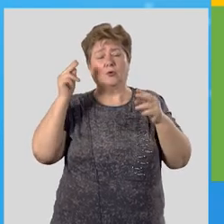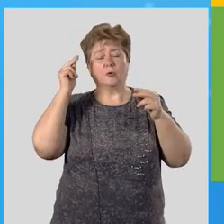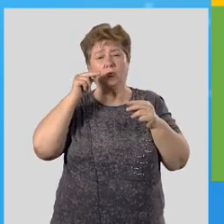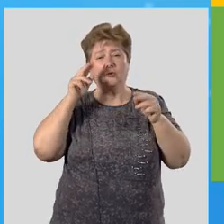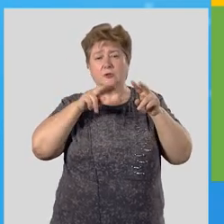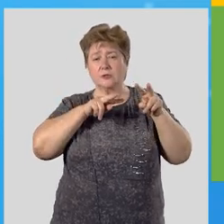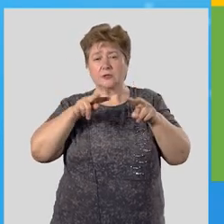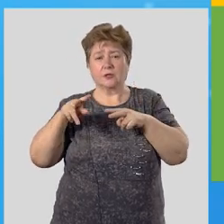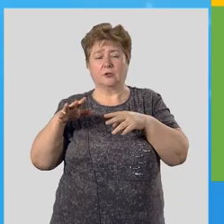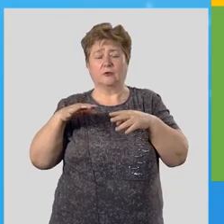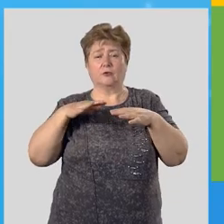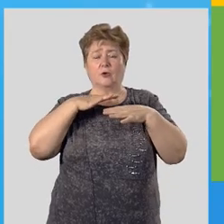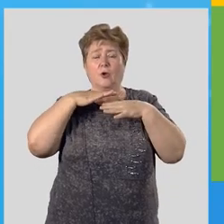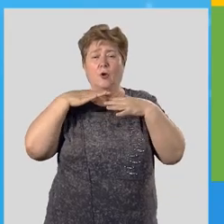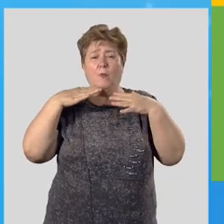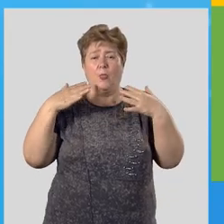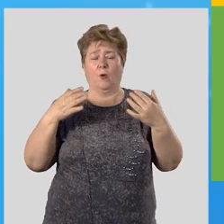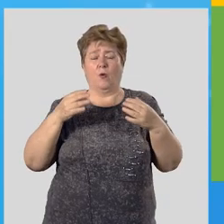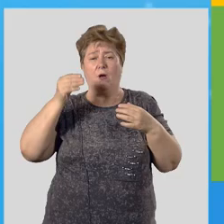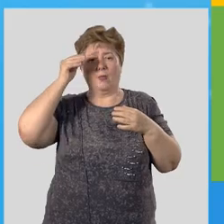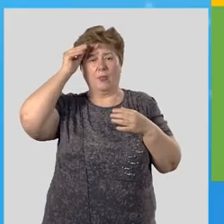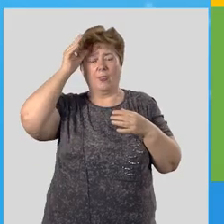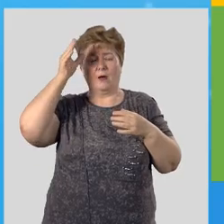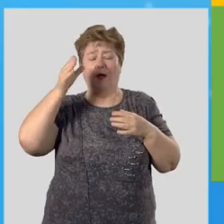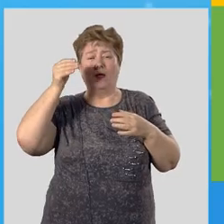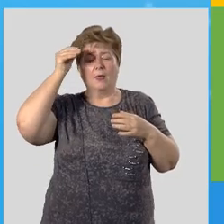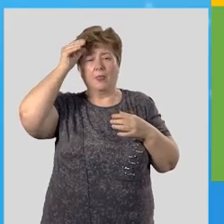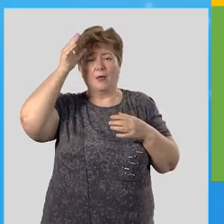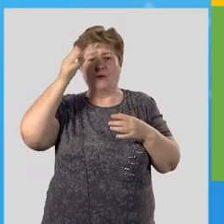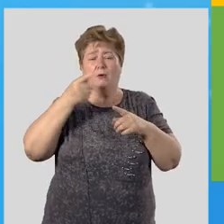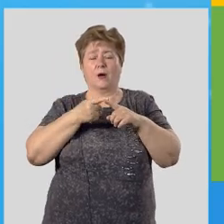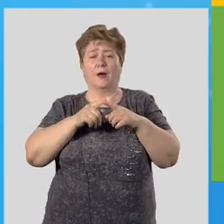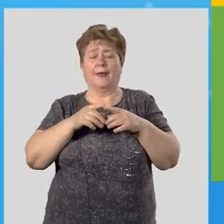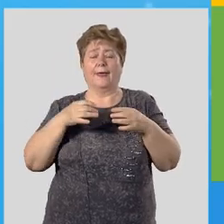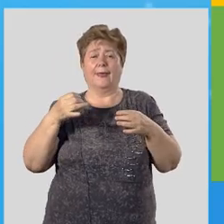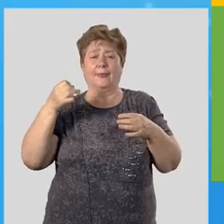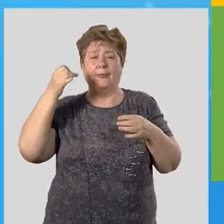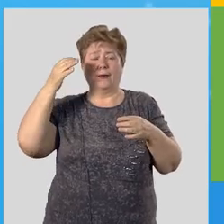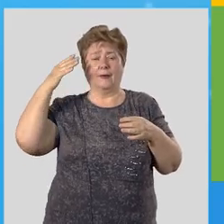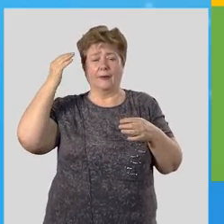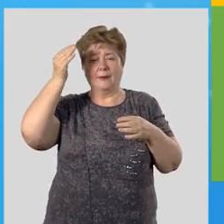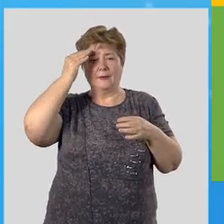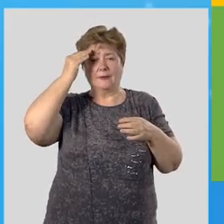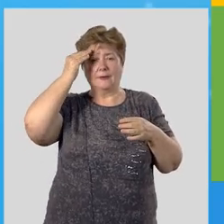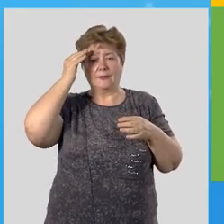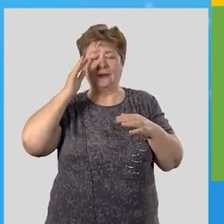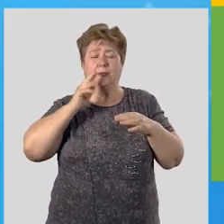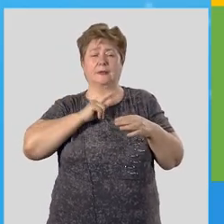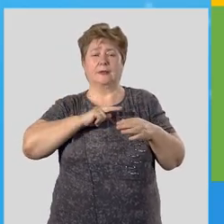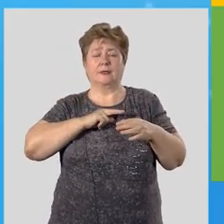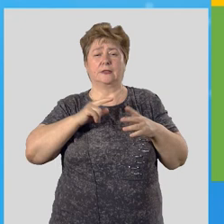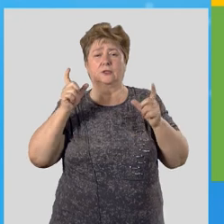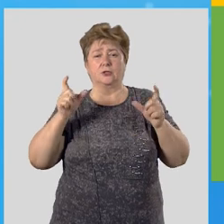одна, а несколько наук. Наука – это интеллектуальная